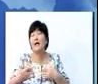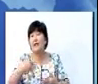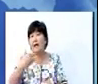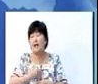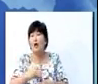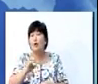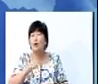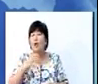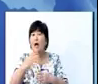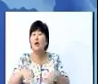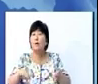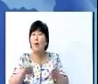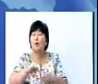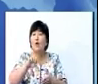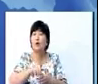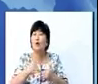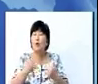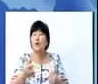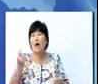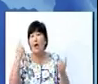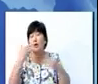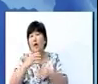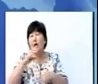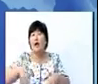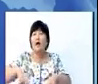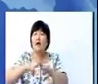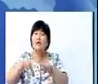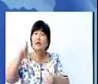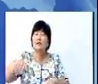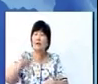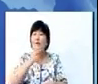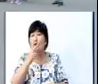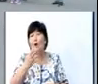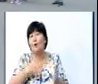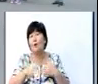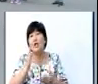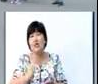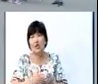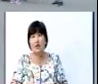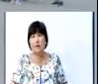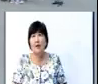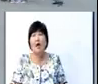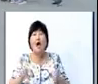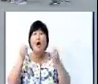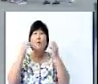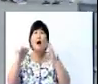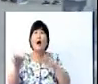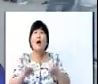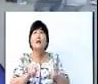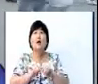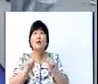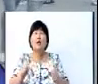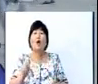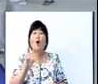сахналады. Түрк әлеміне ортақ тұлғаға арналған туынды ел ордалықтардың көңілінен шықты. Мәдени шаралардың шымылдығы